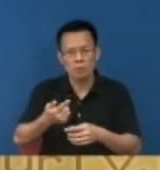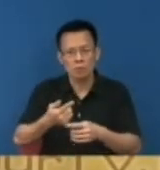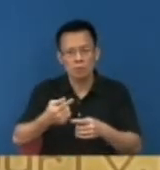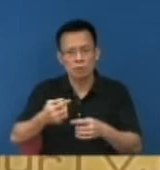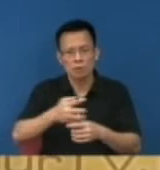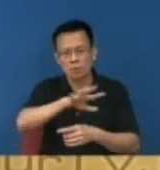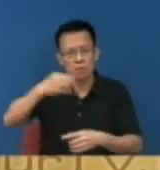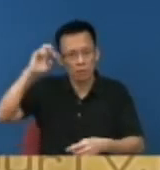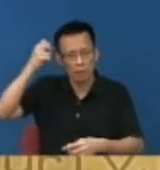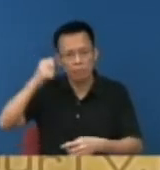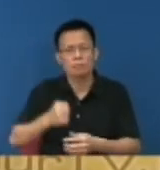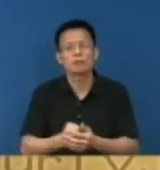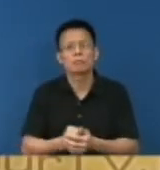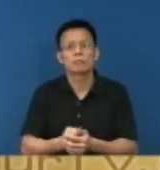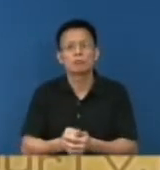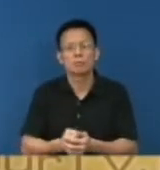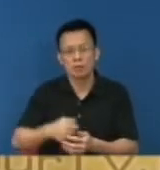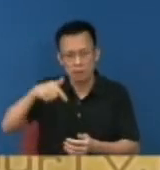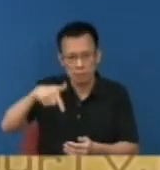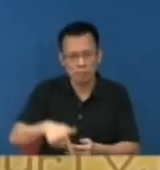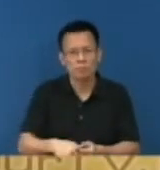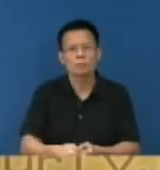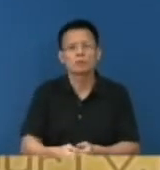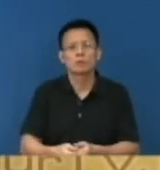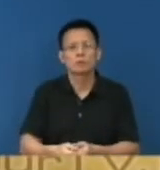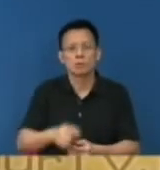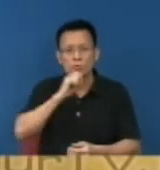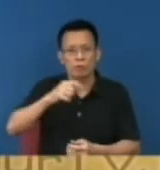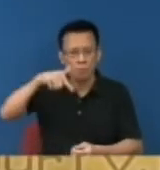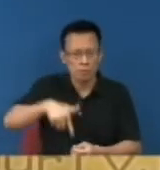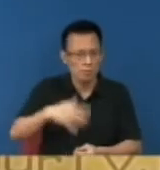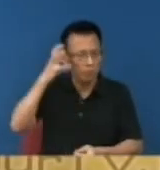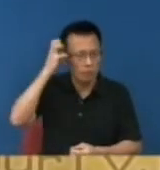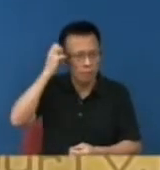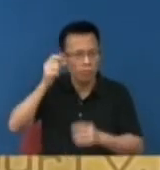樣，有一個更加深刻嘅問題就係咩咧？